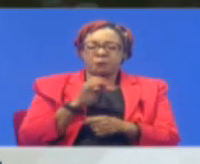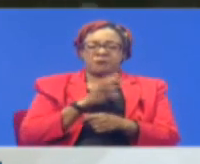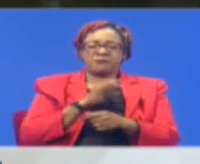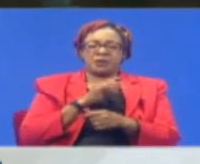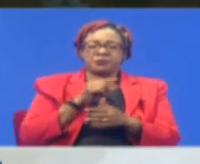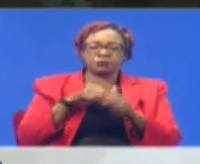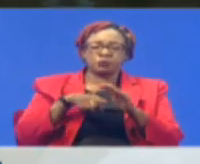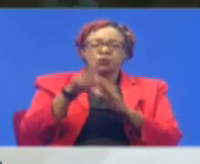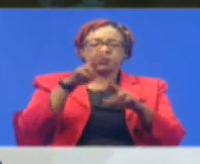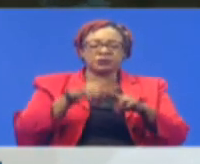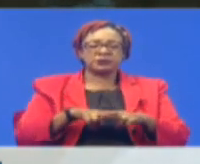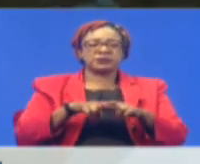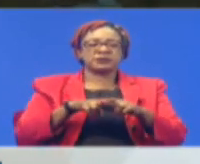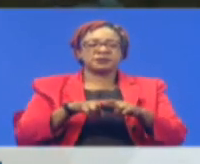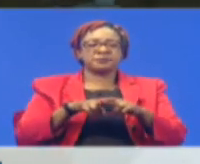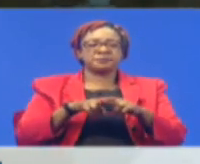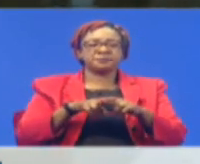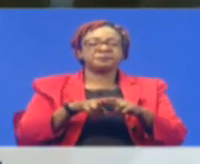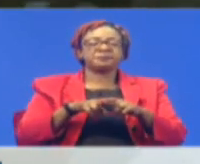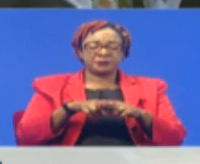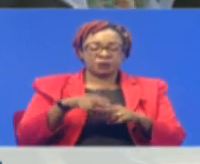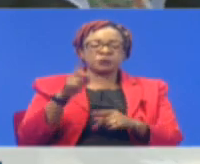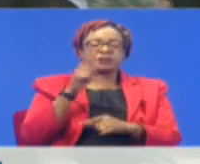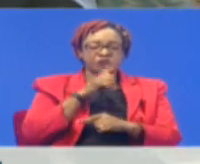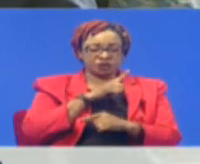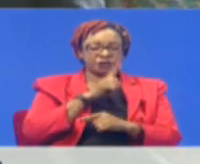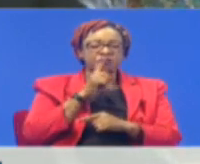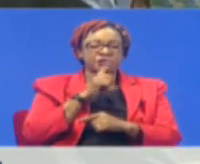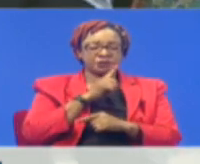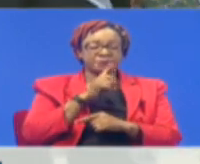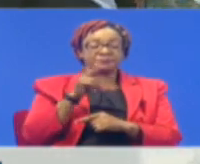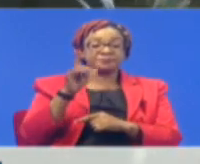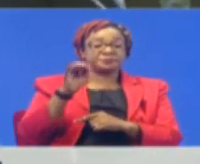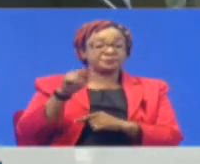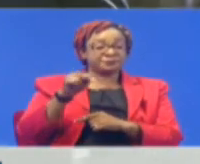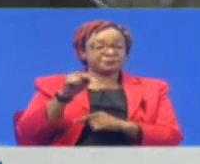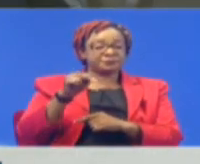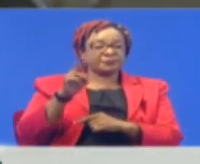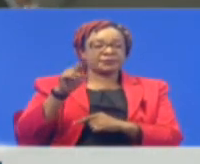the house to him. He was very, very strict. Kennedy Mureithi, NTV.